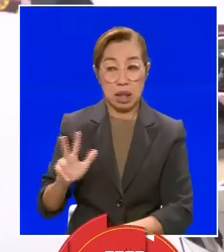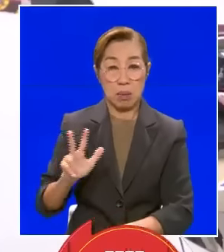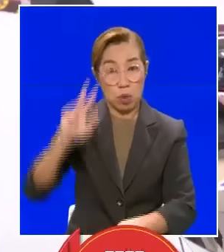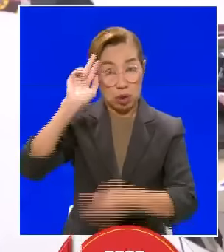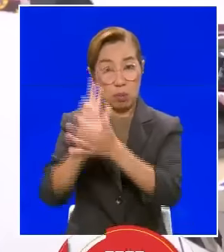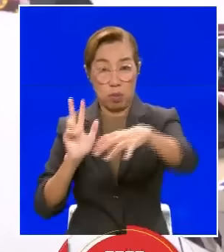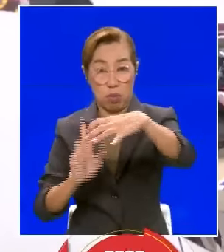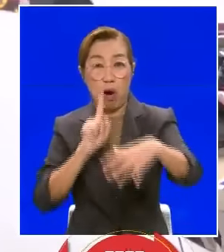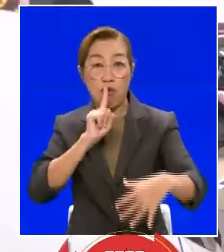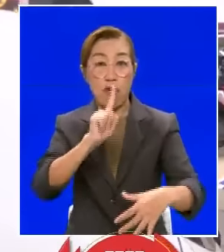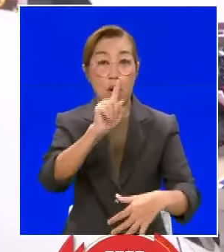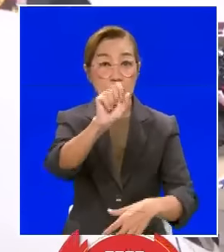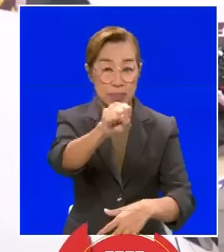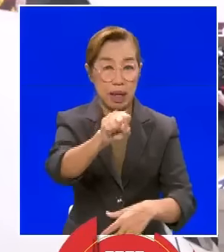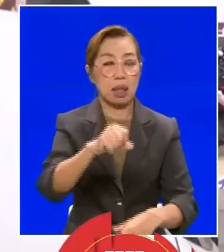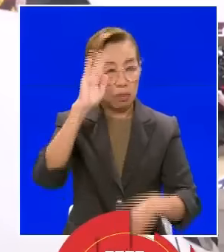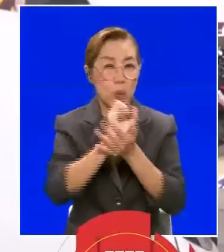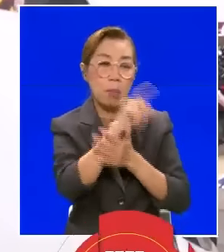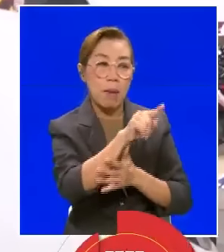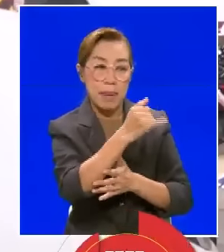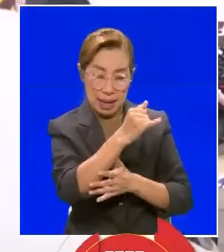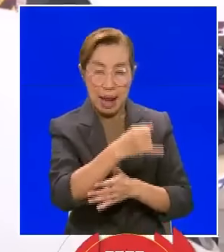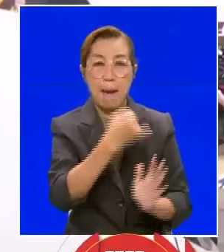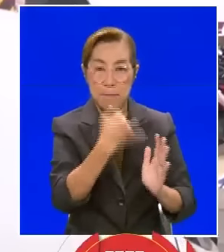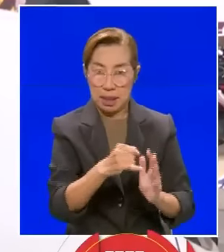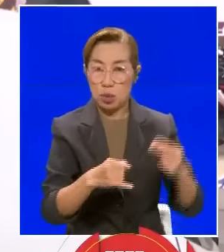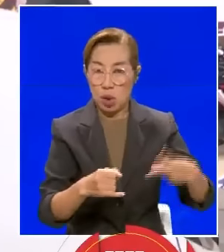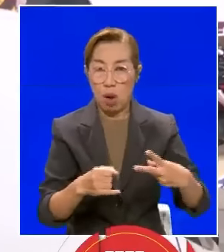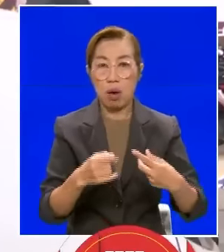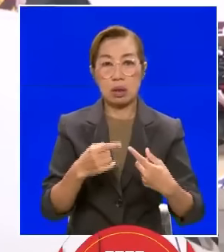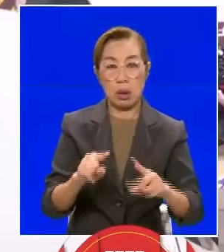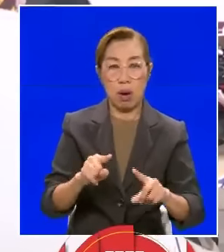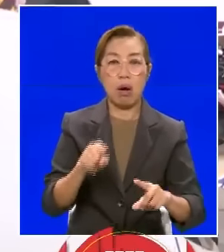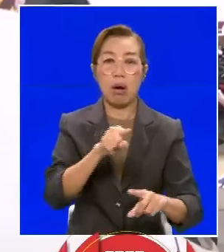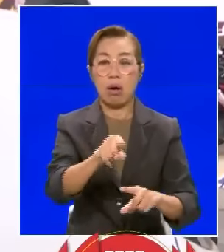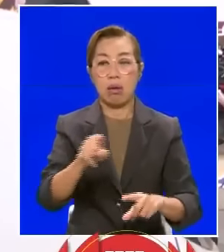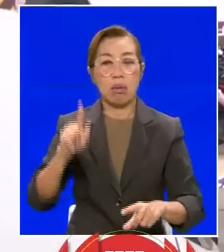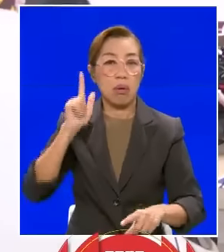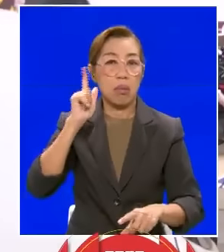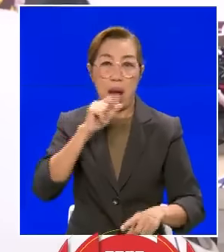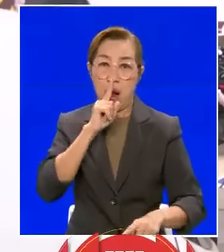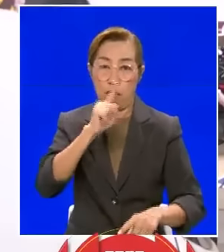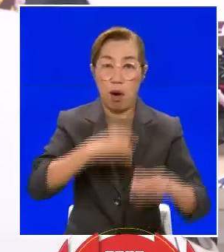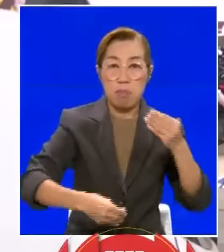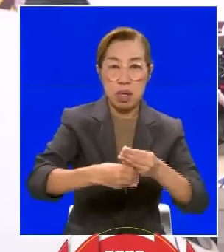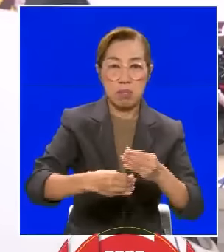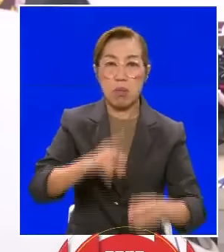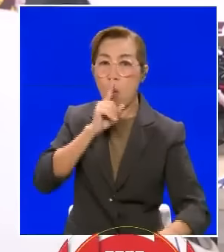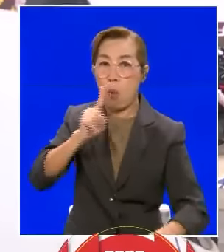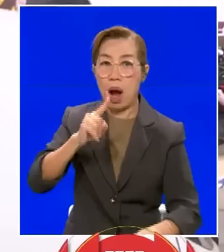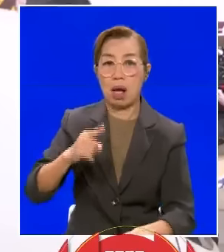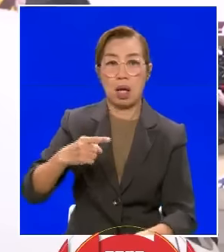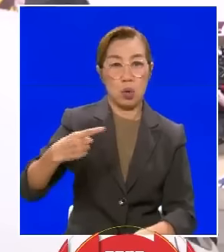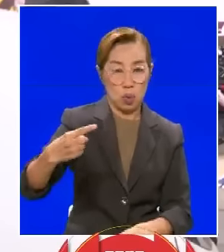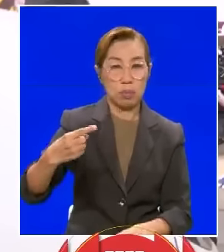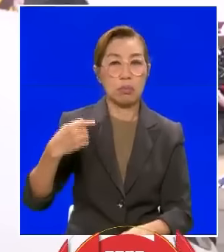ะเดียวกันวันนี้จะมีการแจ้งข้อหาหมิ่นประมาทเพิ่มเติมด้วยครับขณะเดียวกันผลตรวจสอบเสื้อผ้าของเด็กที่พบเมื่อวานนี้จากการเจอซอง